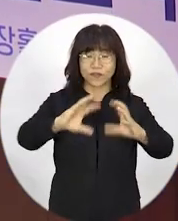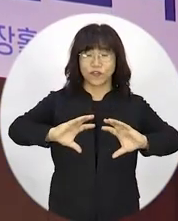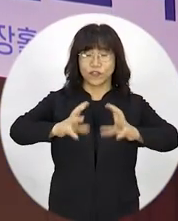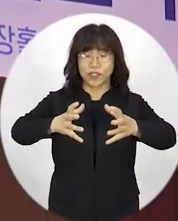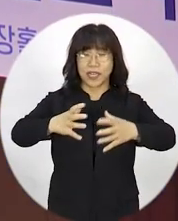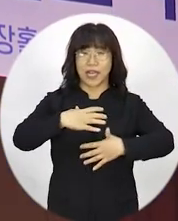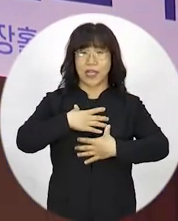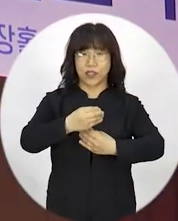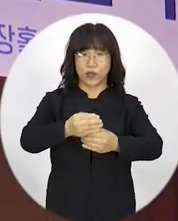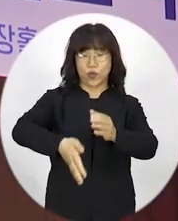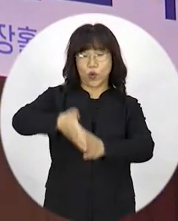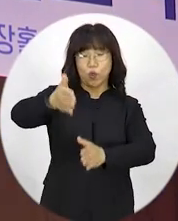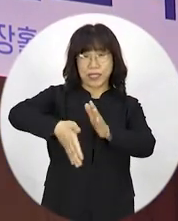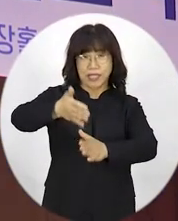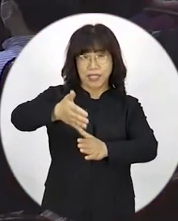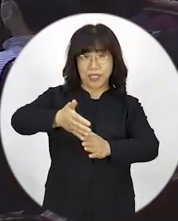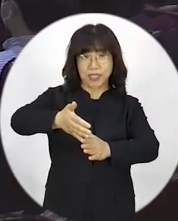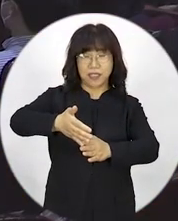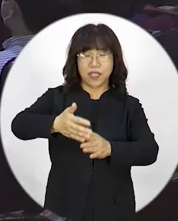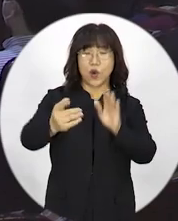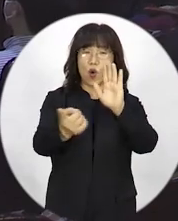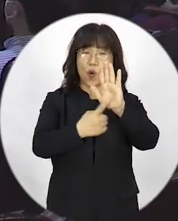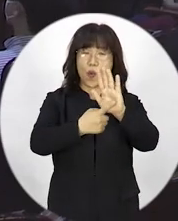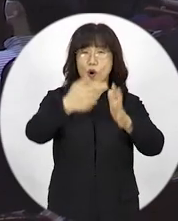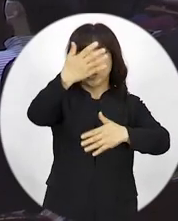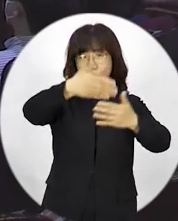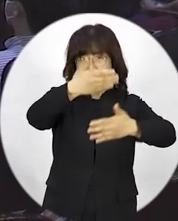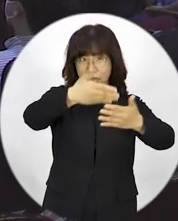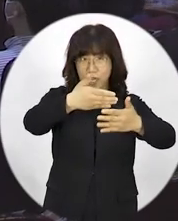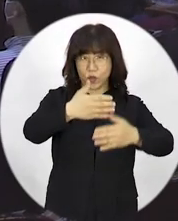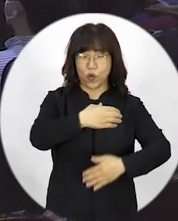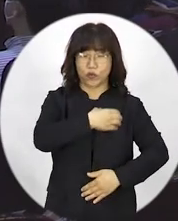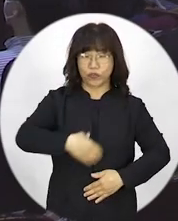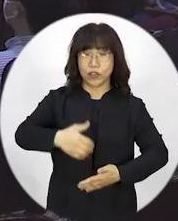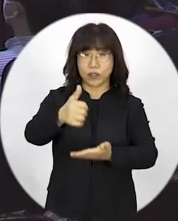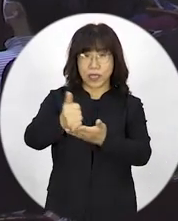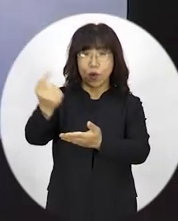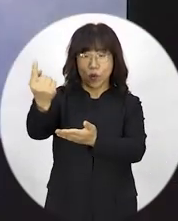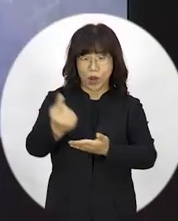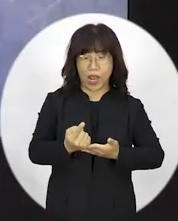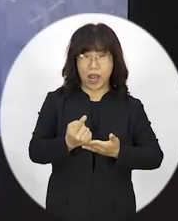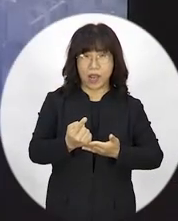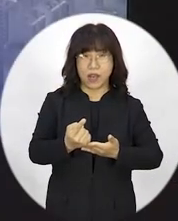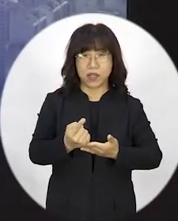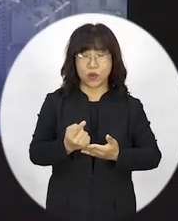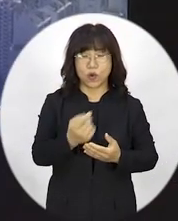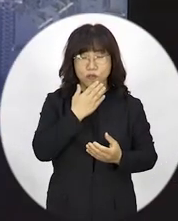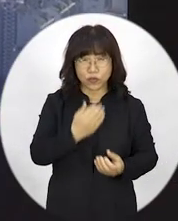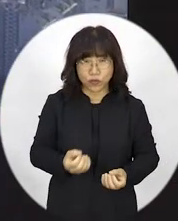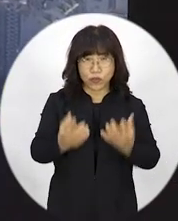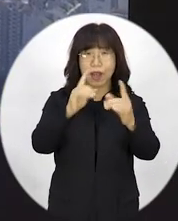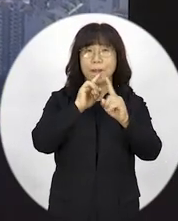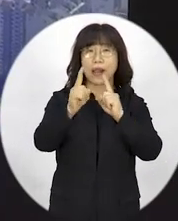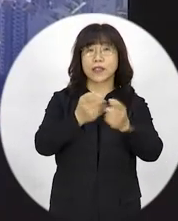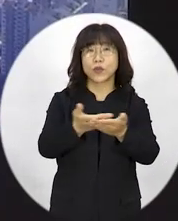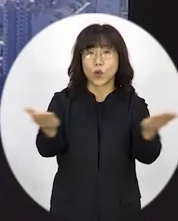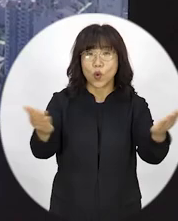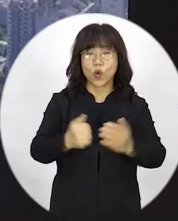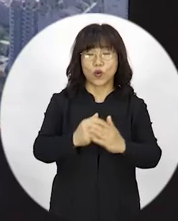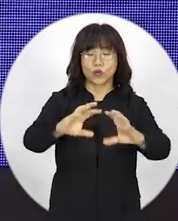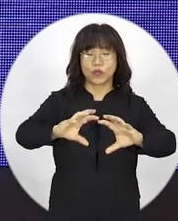행사는 강서구 국제안전도시 홍보영상 상영을 시작으로 노현송 강서구청장의 기념사와 내빈 축사,